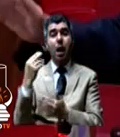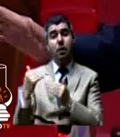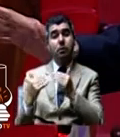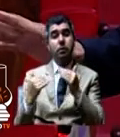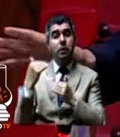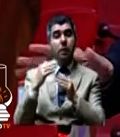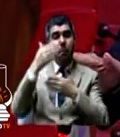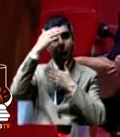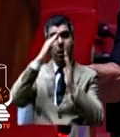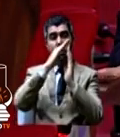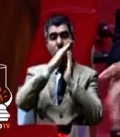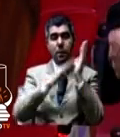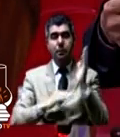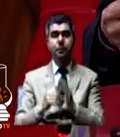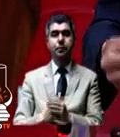كل الجامعات المغربيه.